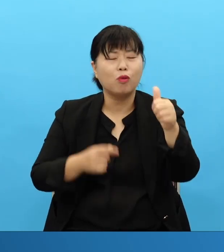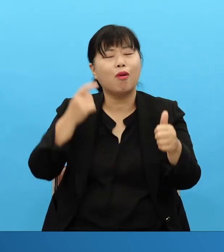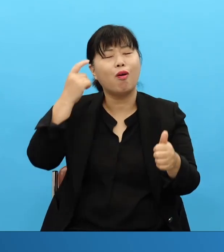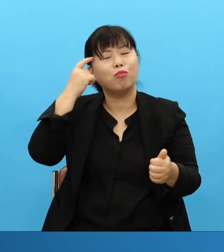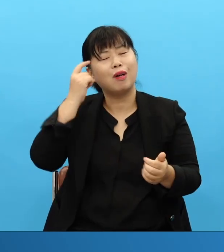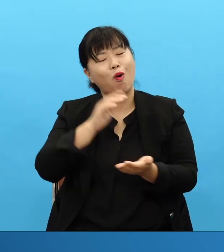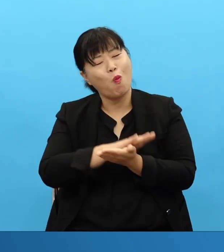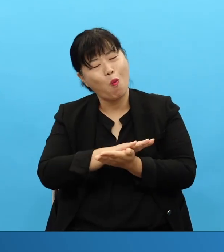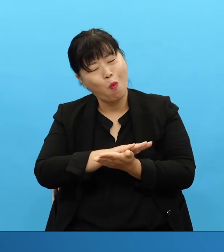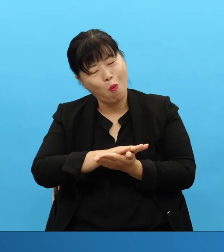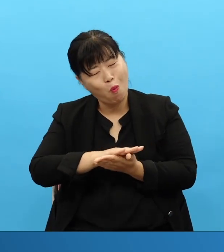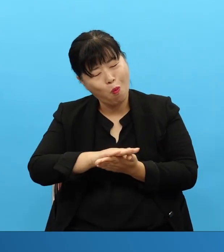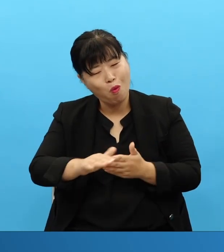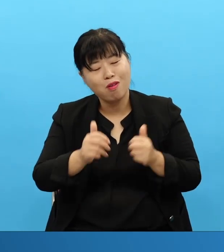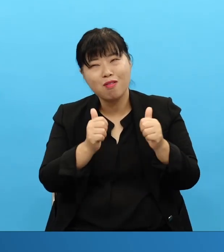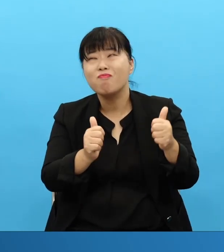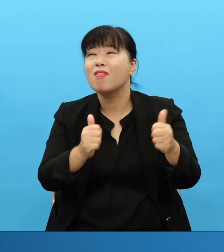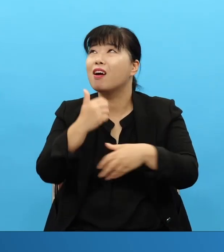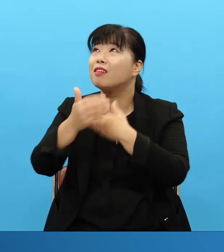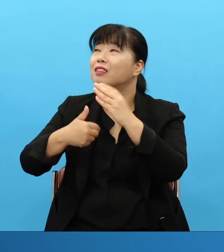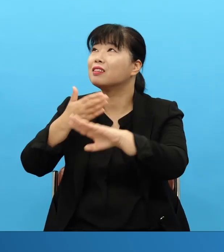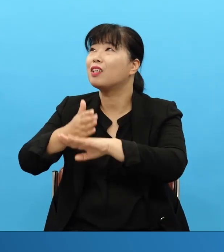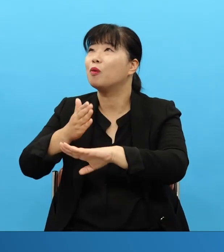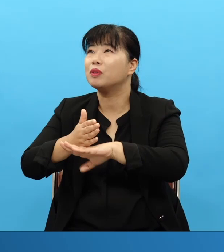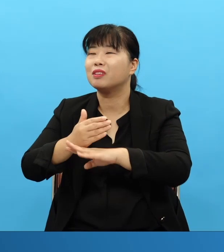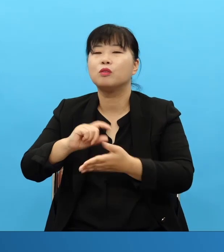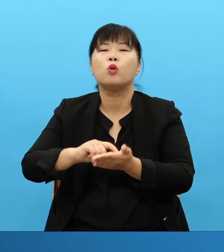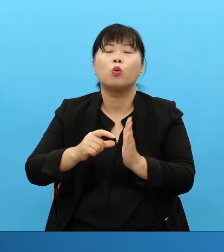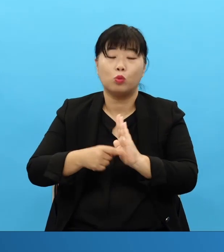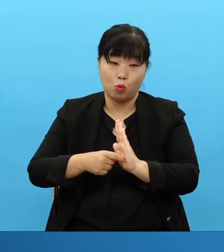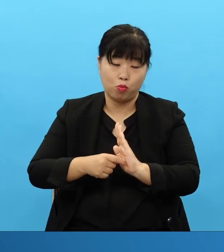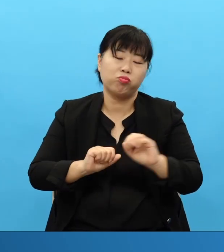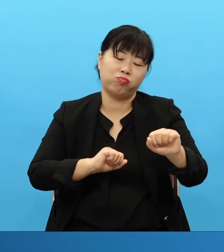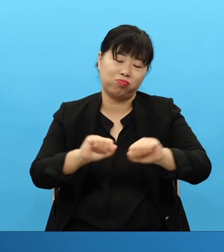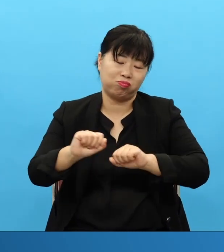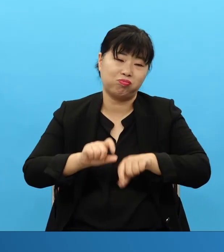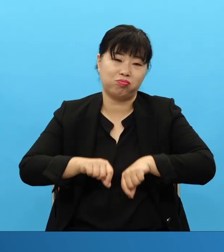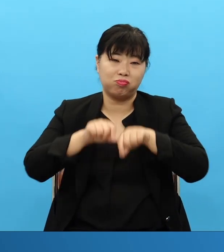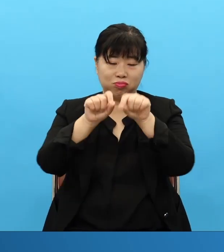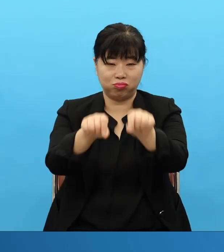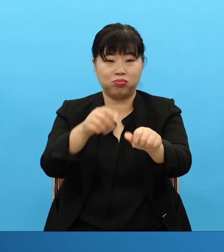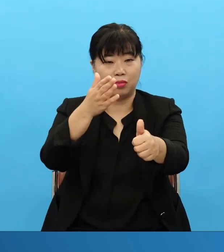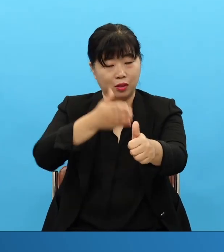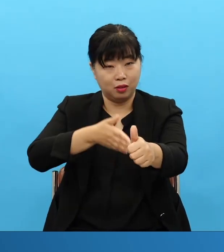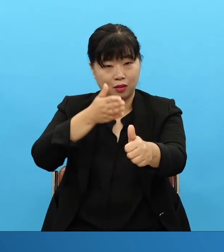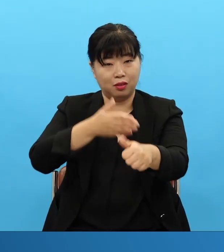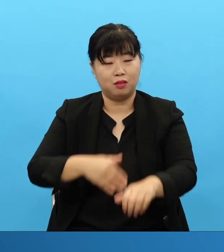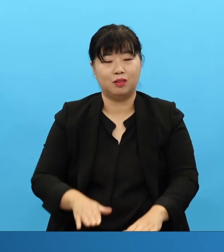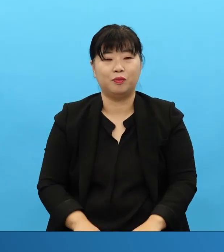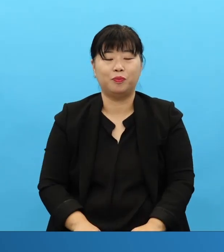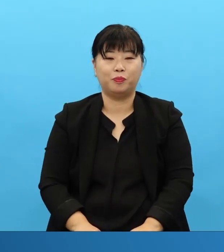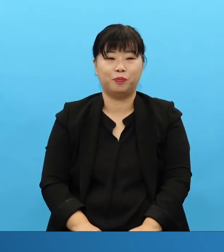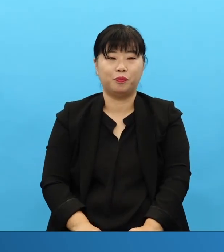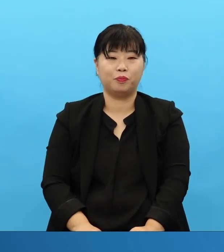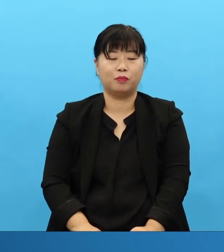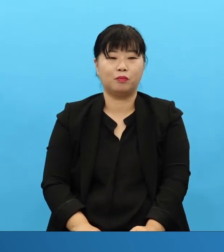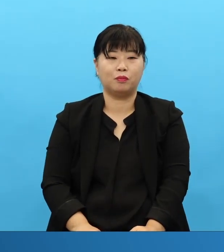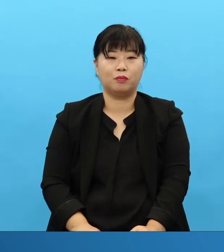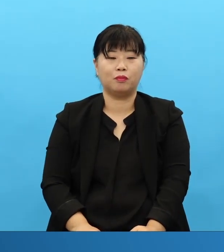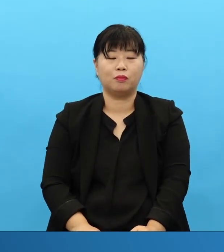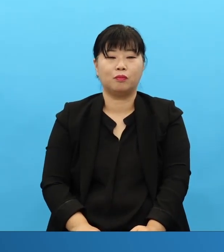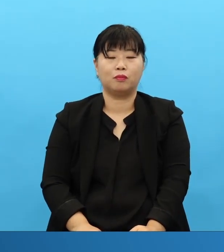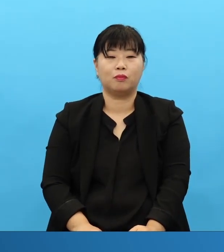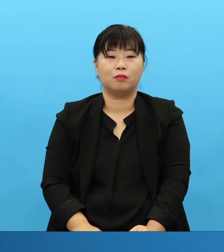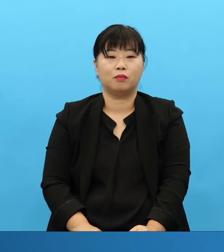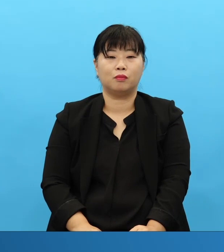if I just remember that elder's name, I give thanks to 이렇게 God. 돼야 돼요. That's how it should be. 이제 뭐 세상 거 다 내버리고요. 진짜로 해야 돼요. That we have to discard all things of the